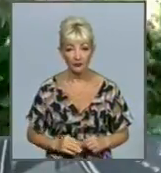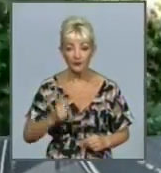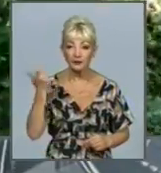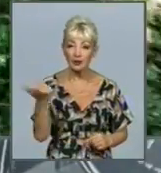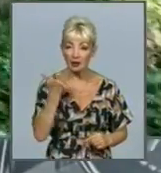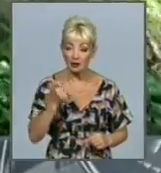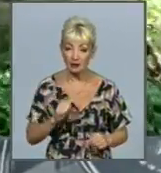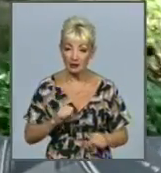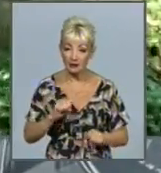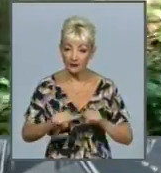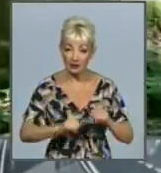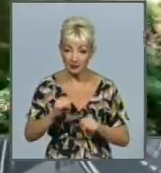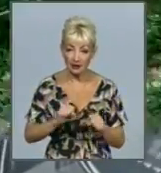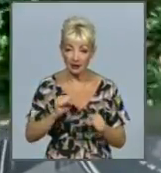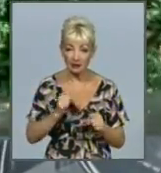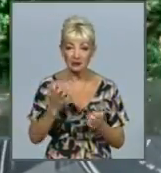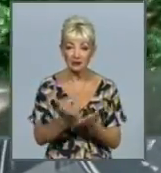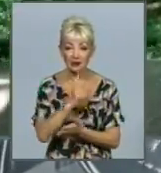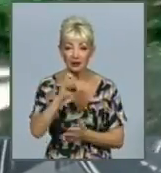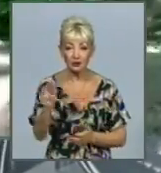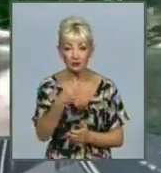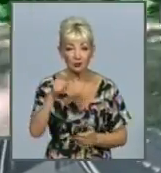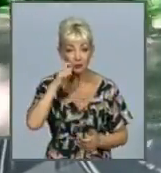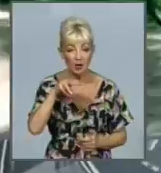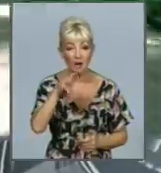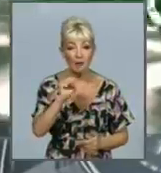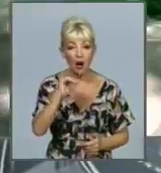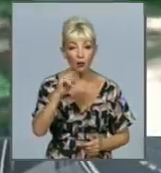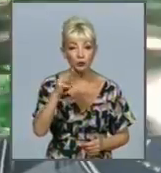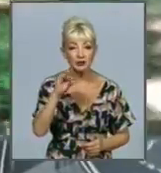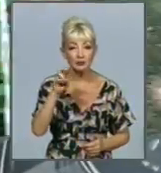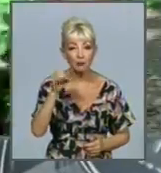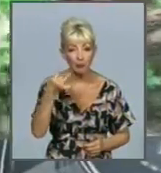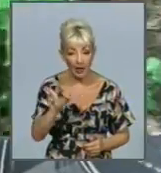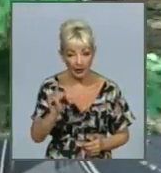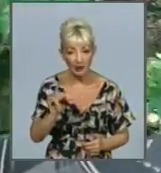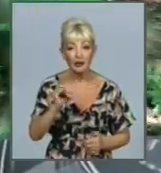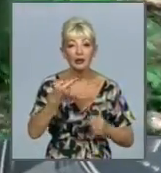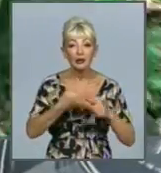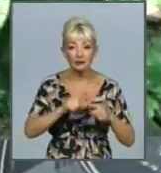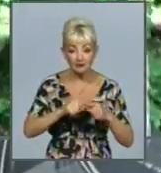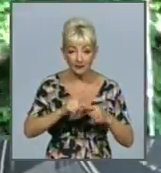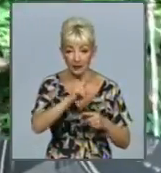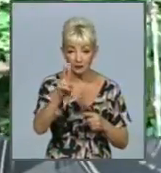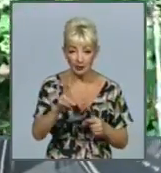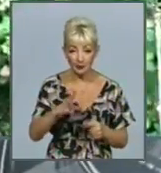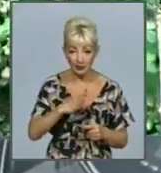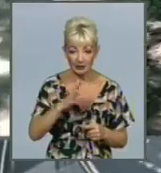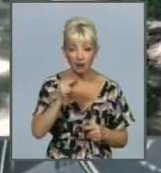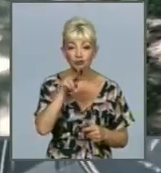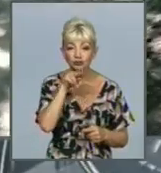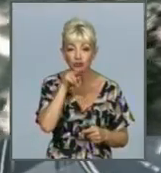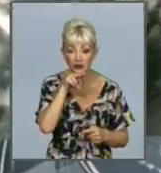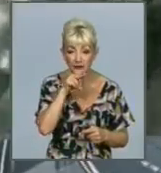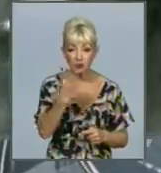Харьковские велосипедисты завоевали на чемпионате страны по маунтинбайку, в олимпийском кросс-кантри и гонке «Элиминатор», который состоялся в Черновцах,